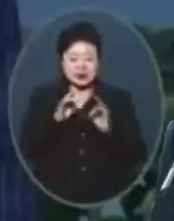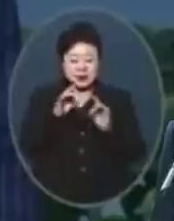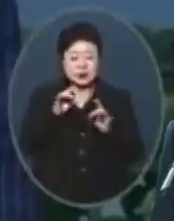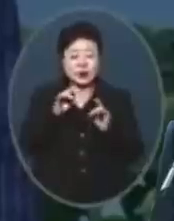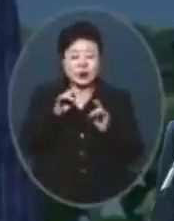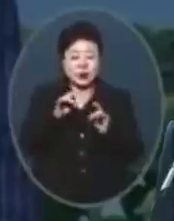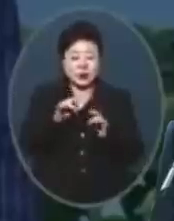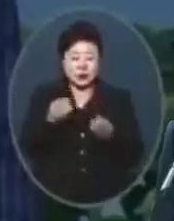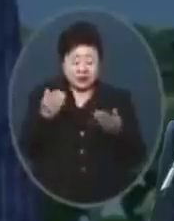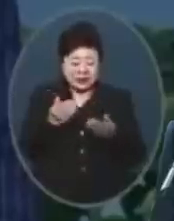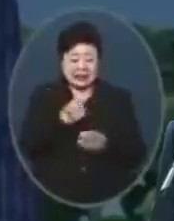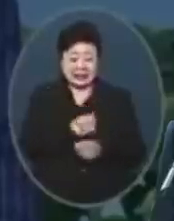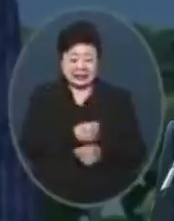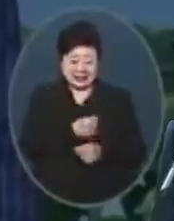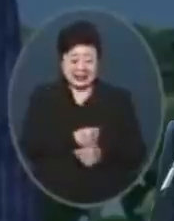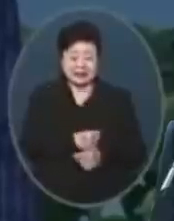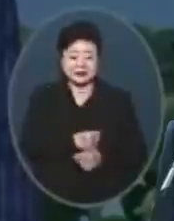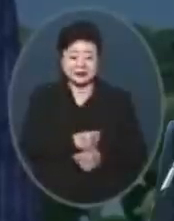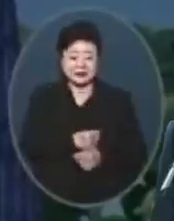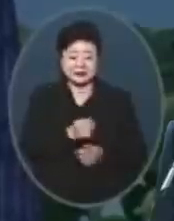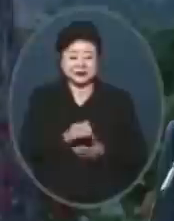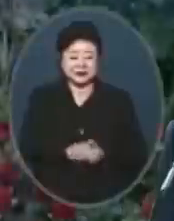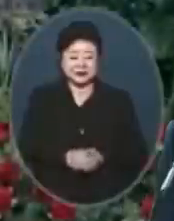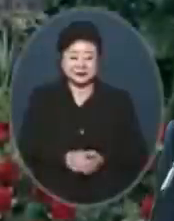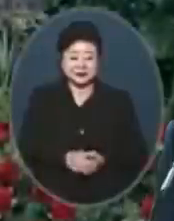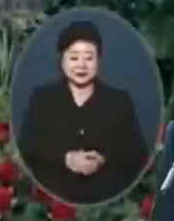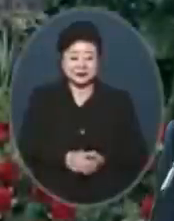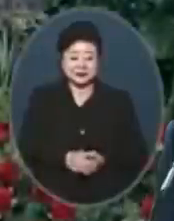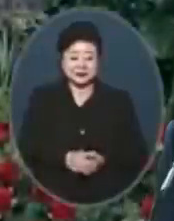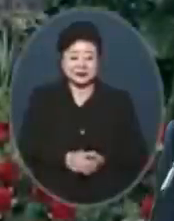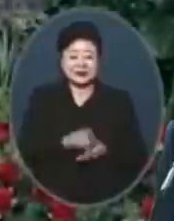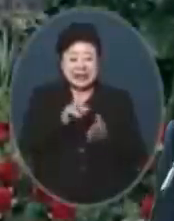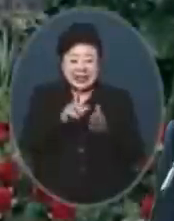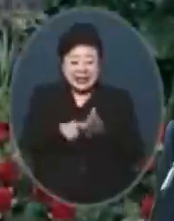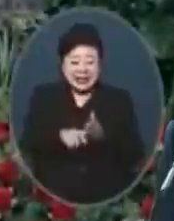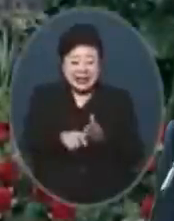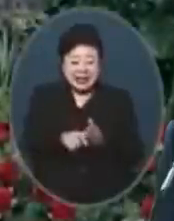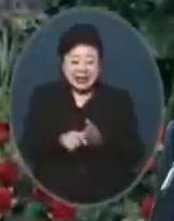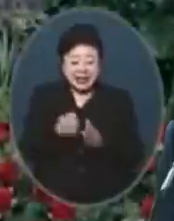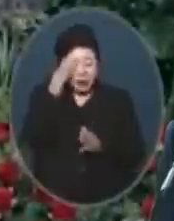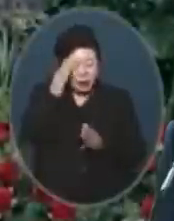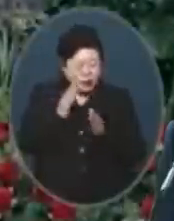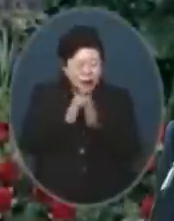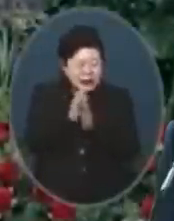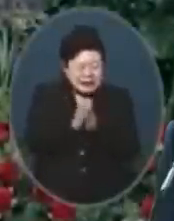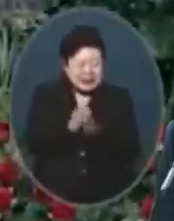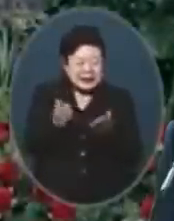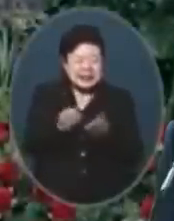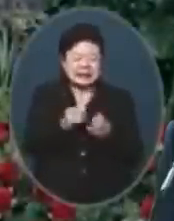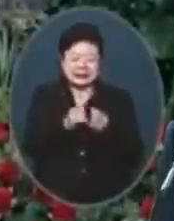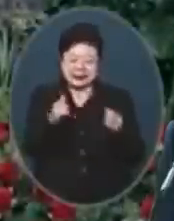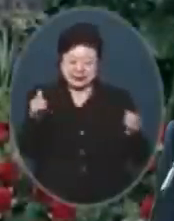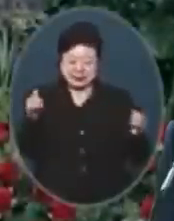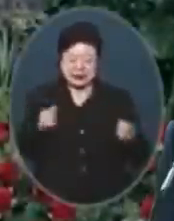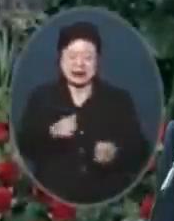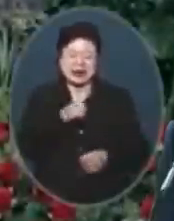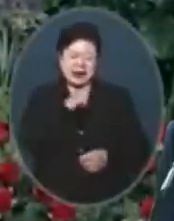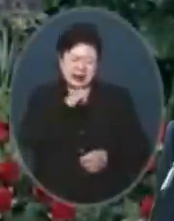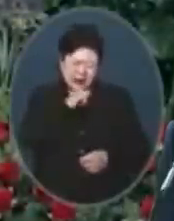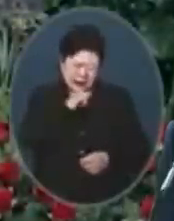전도사의 일을 하고 있었습니다. 그때 광산에서 일하는 사람들이 다